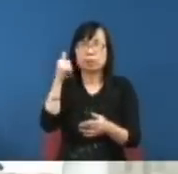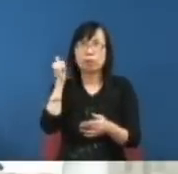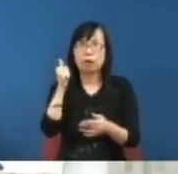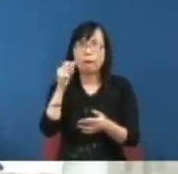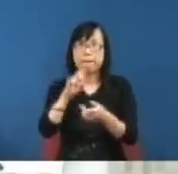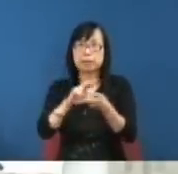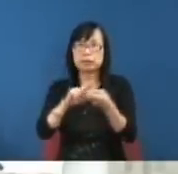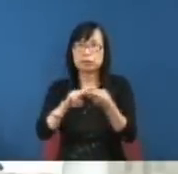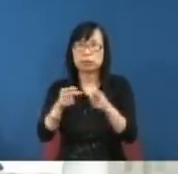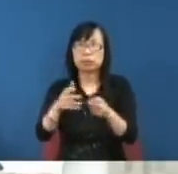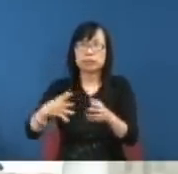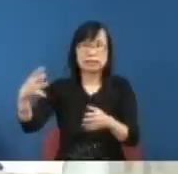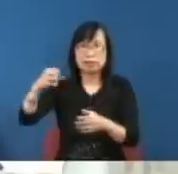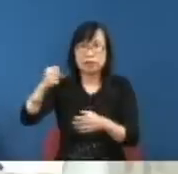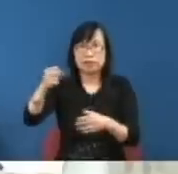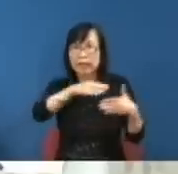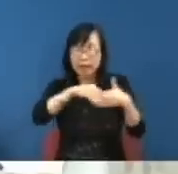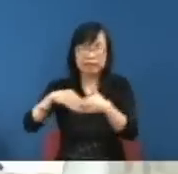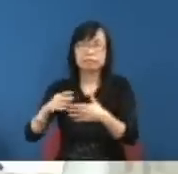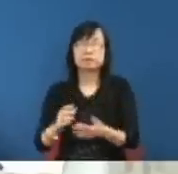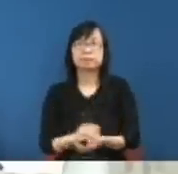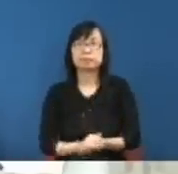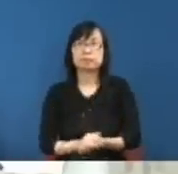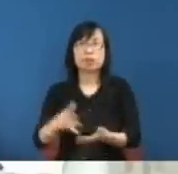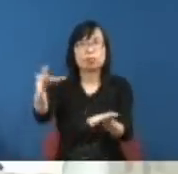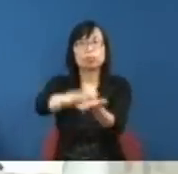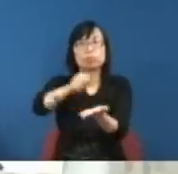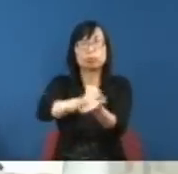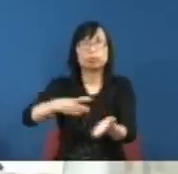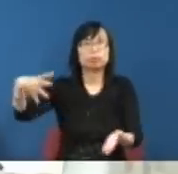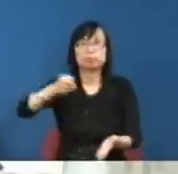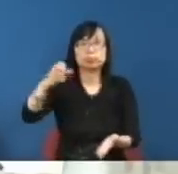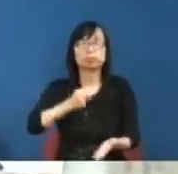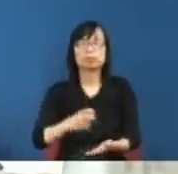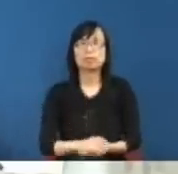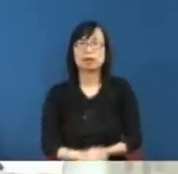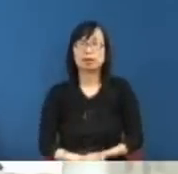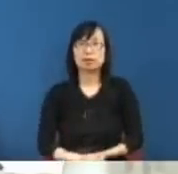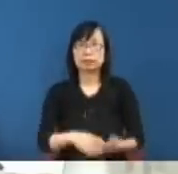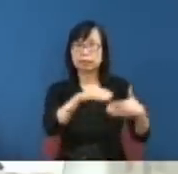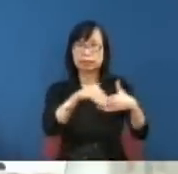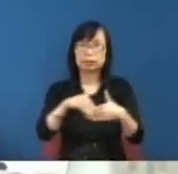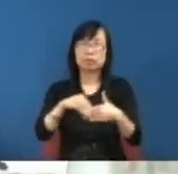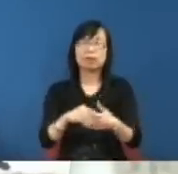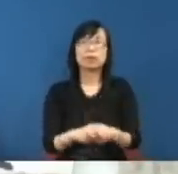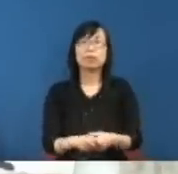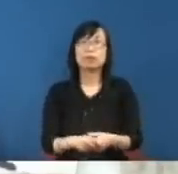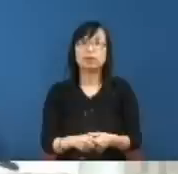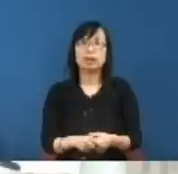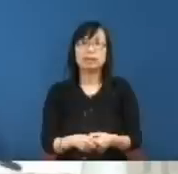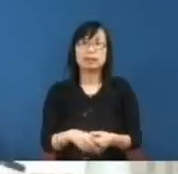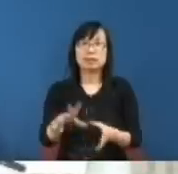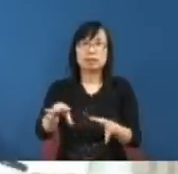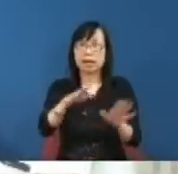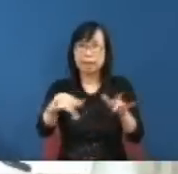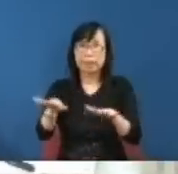民族解放陣線領導之下咧，係奪取咗政權。咁而呢一個引起咗呢一個加勒比